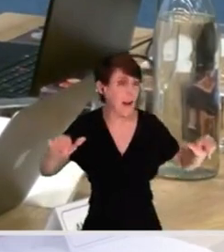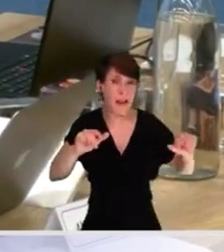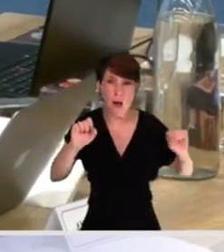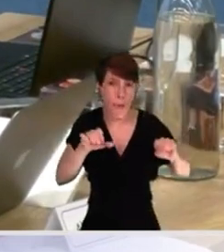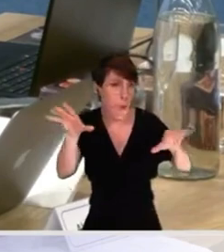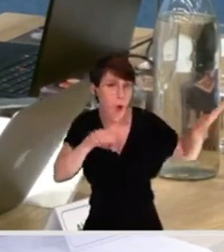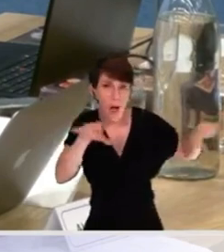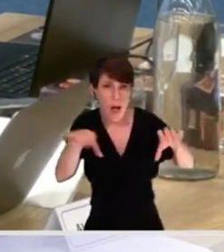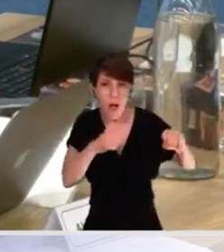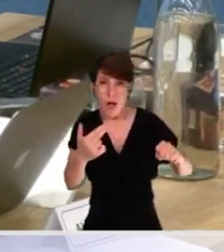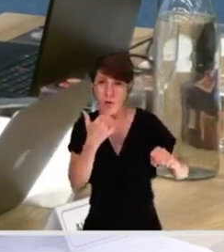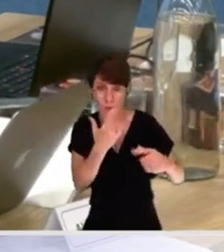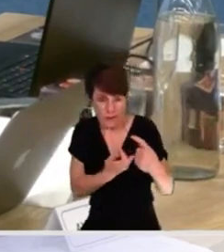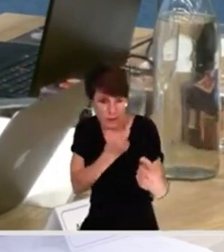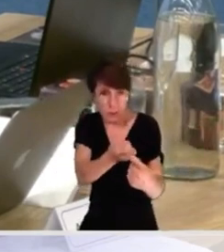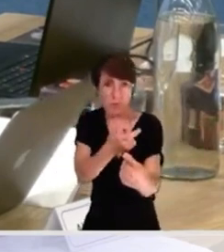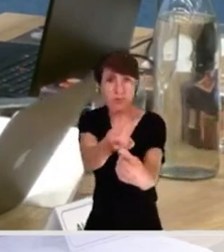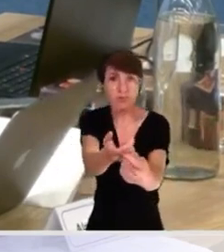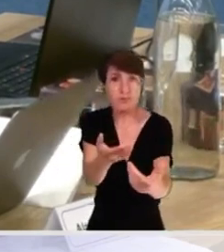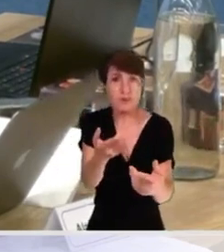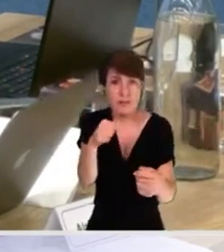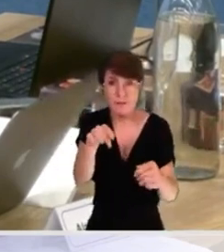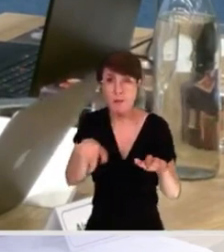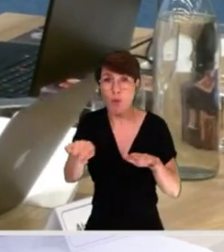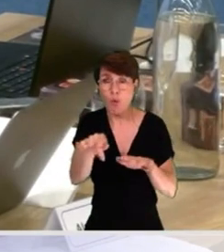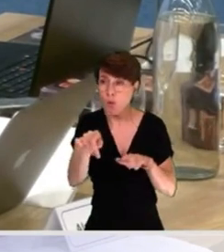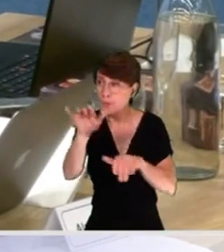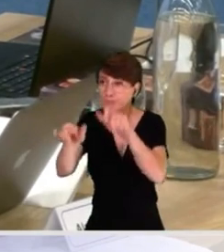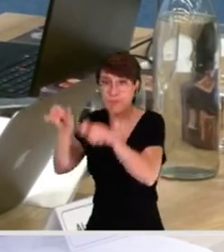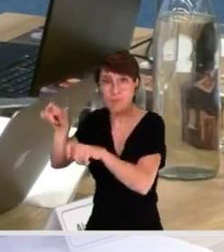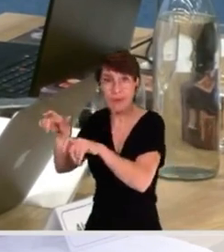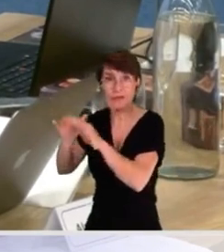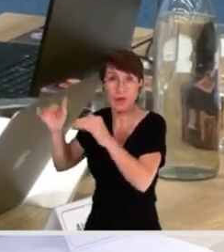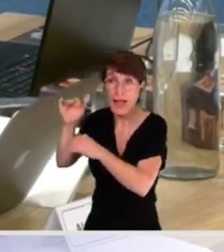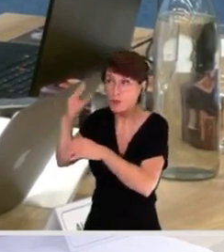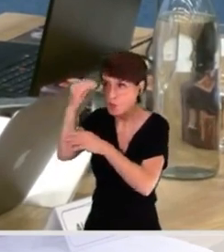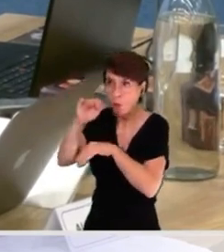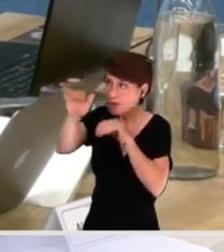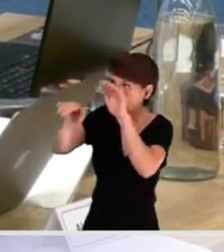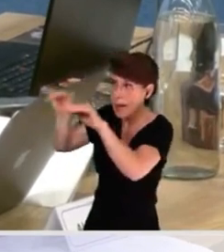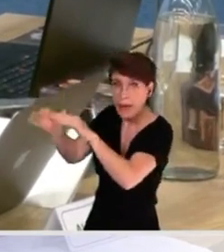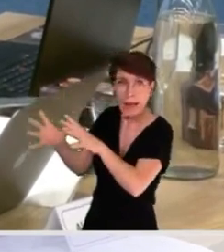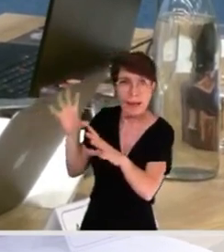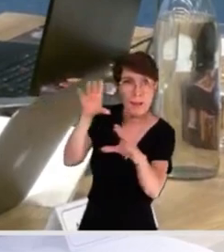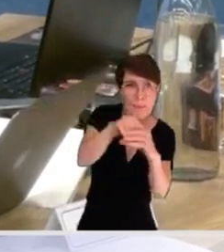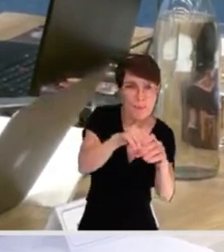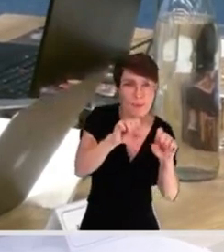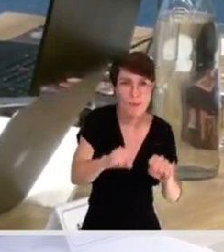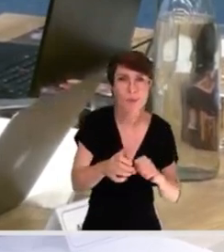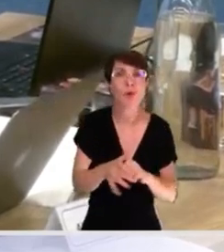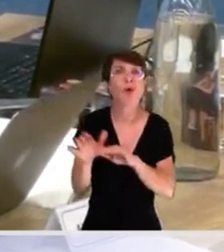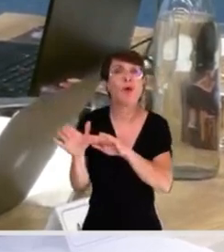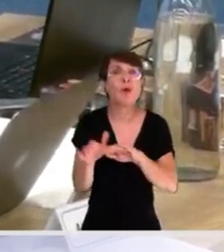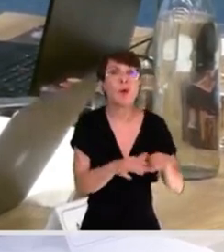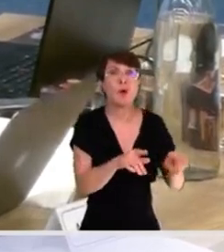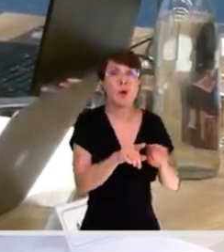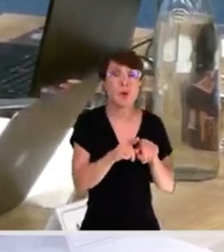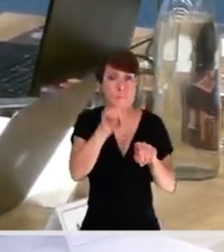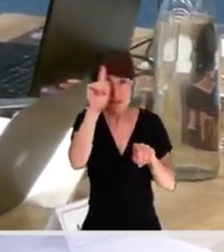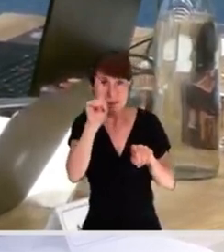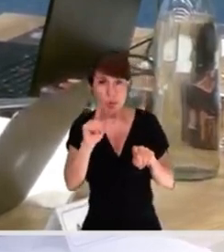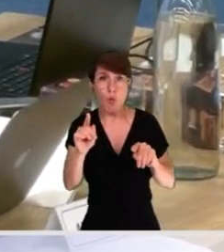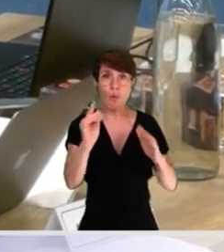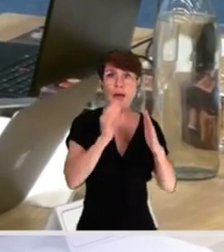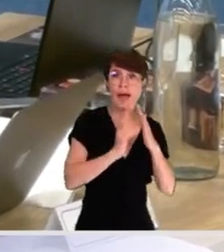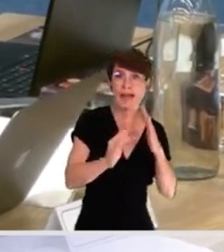faut s'adresser aux adultes et aux professionnels. Et puis, autour de ça, une crèche expérimentale